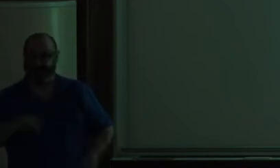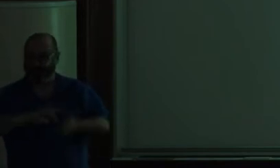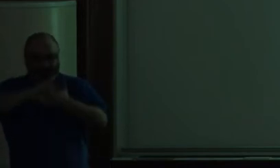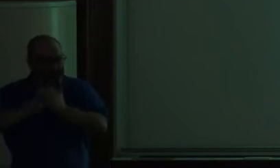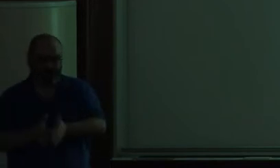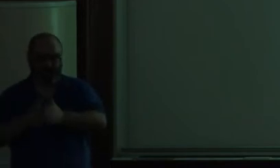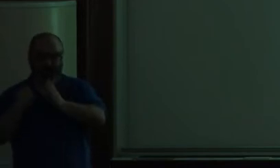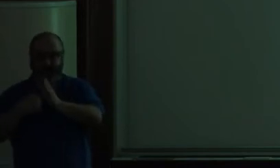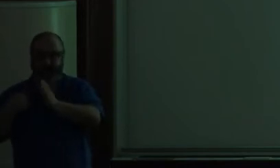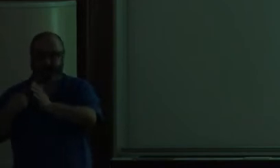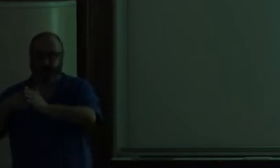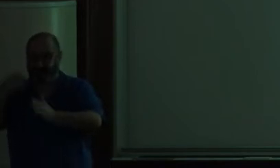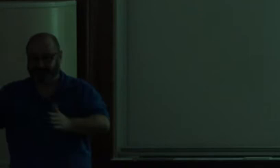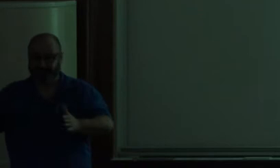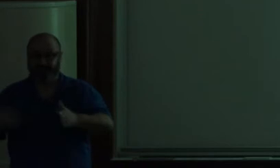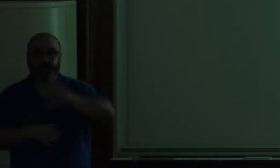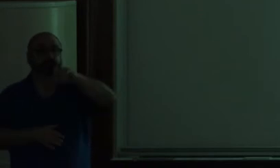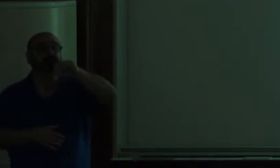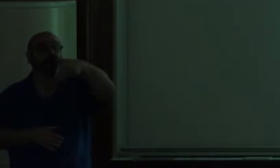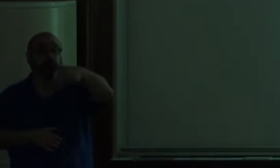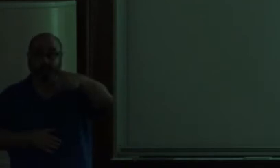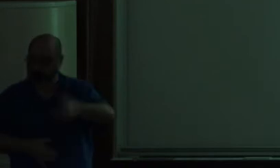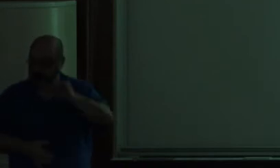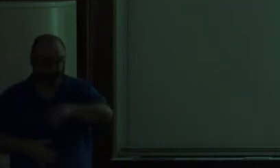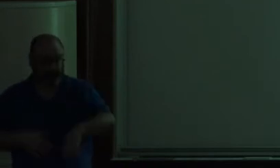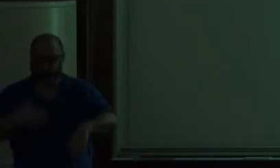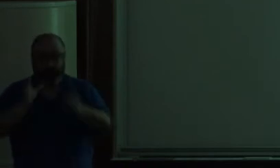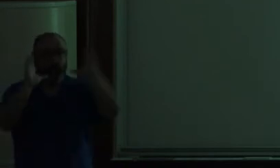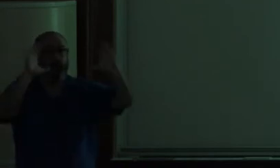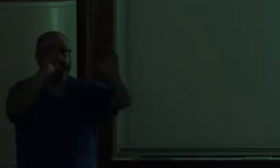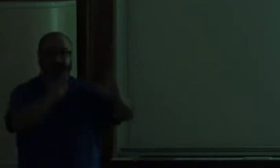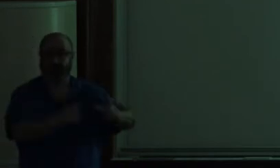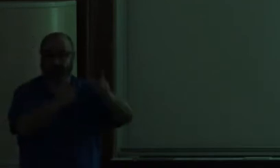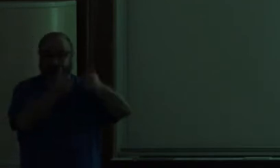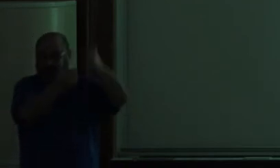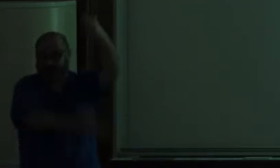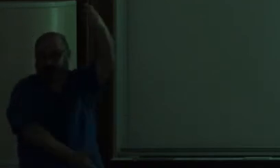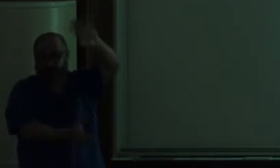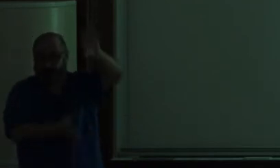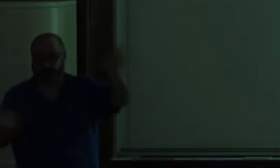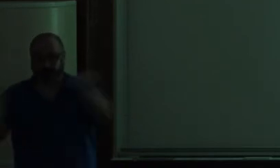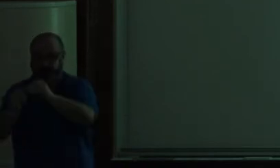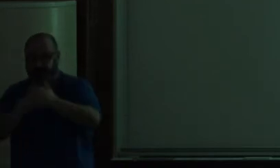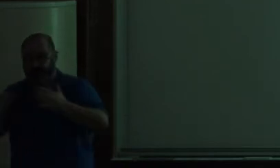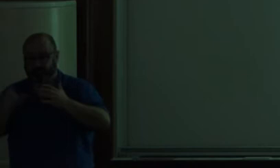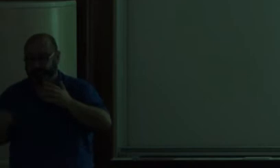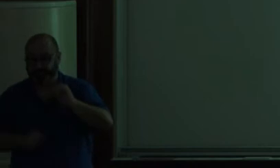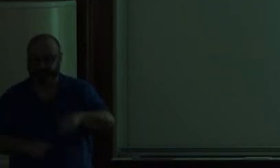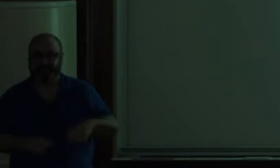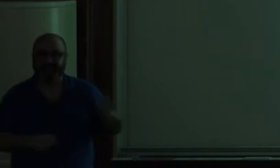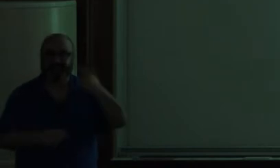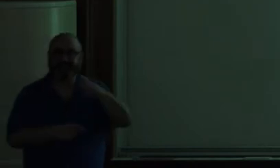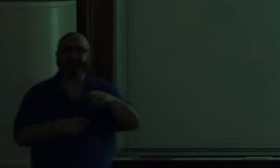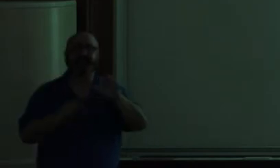quel itérable et que donc join fonctionne avec toutes les collections qui implémentent cette interface. Alors, comment on sait qu'une